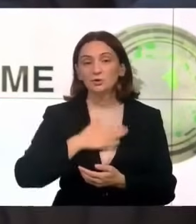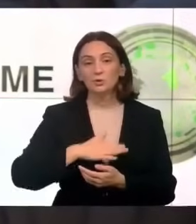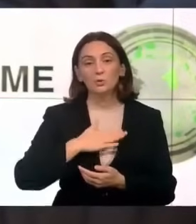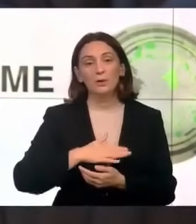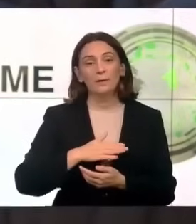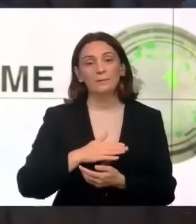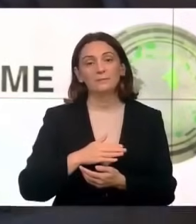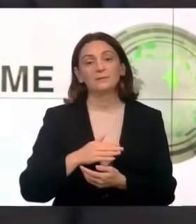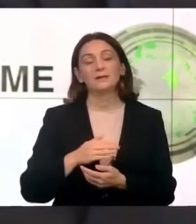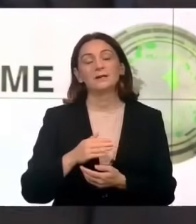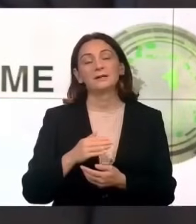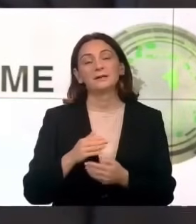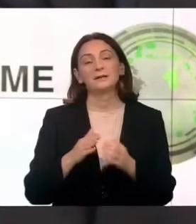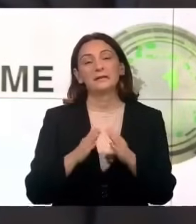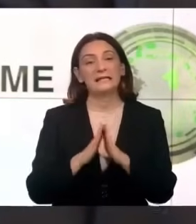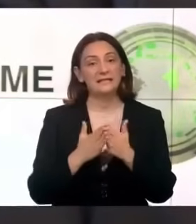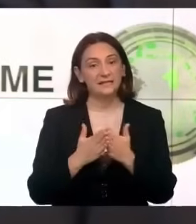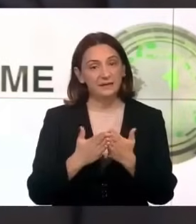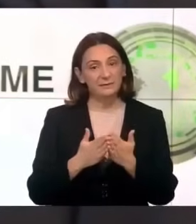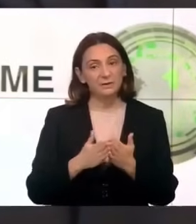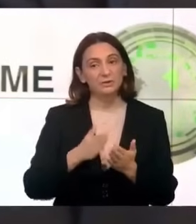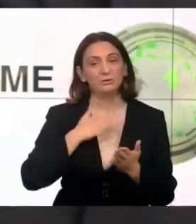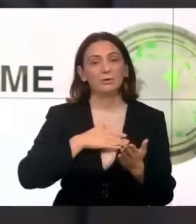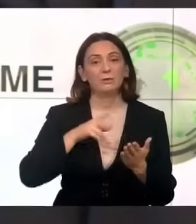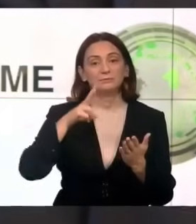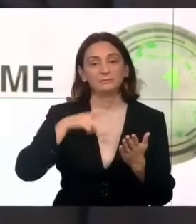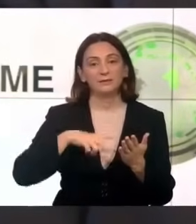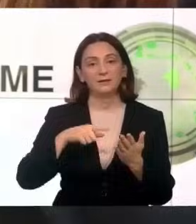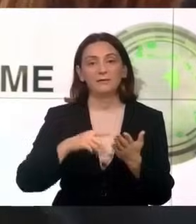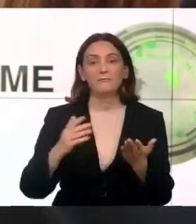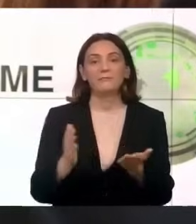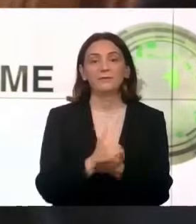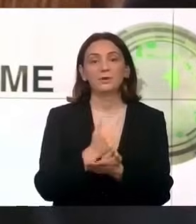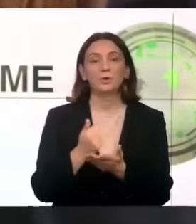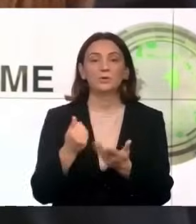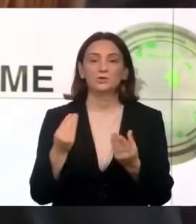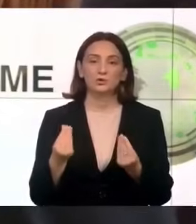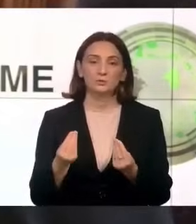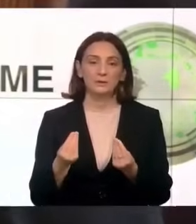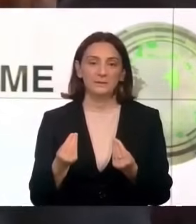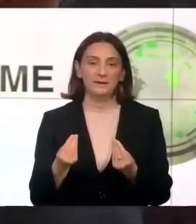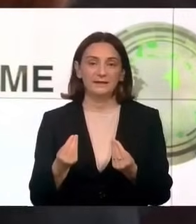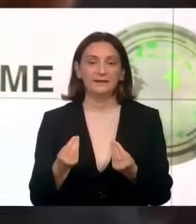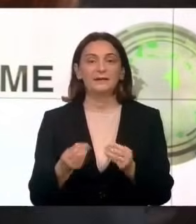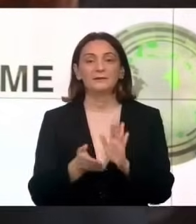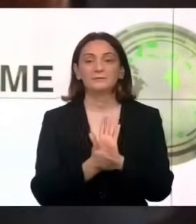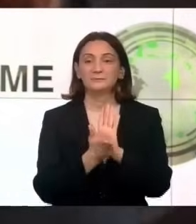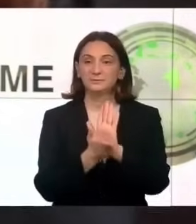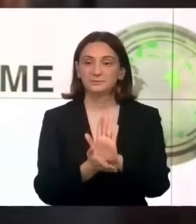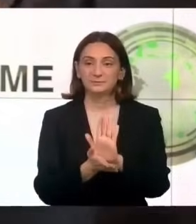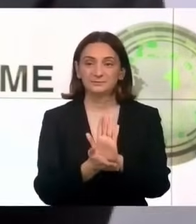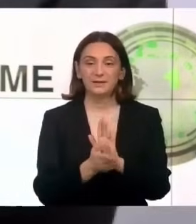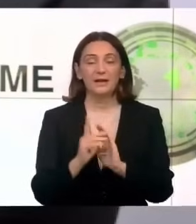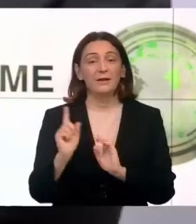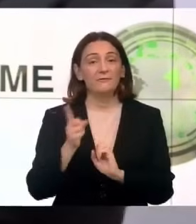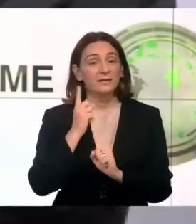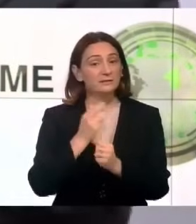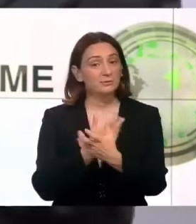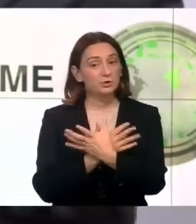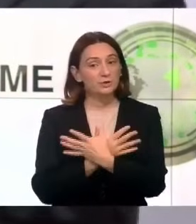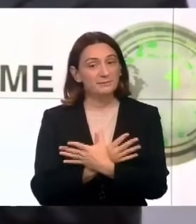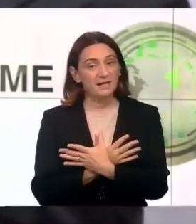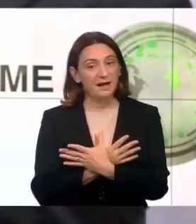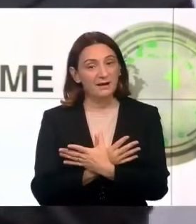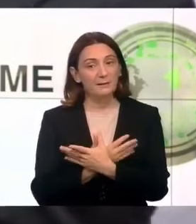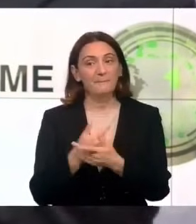autori e ka fituar atë që konsiderohet çmimi i kohëve. Në konkurs mund të marrin pjesë autor shqiptar nga të gjitha